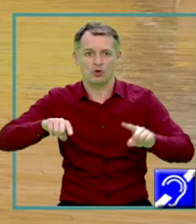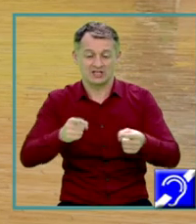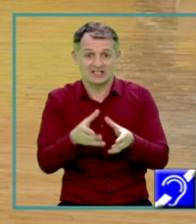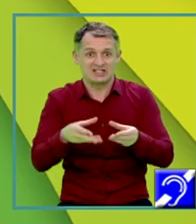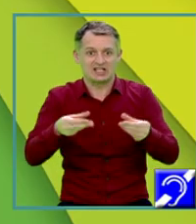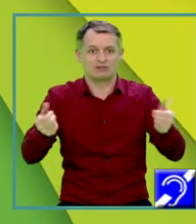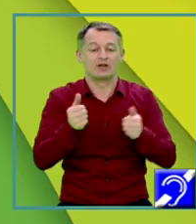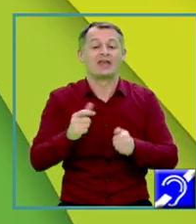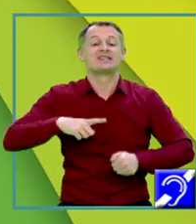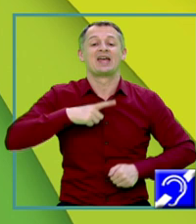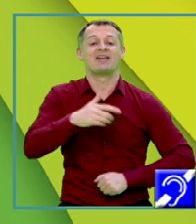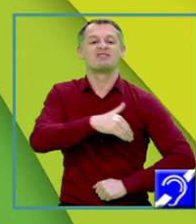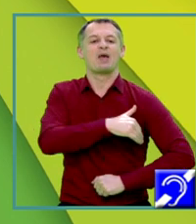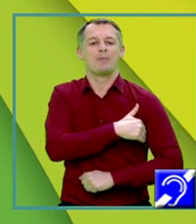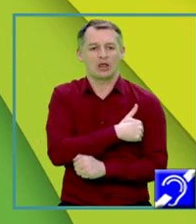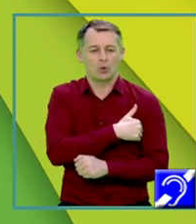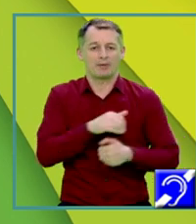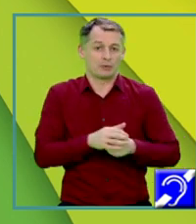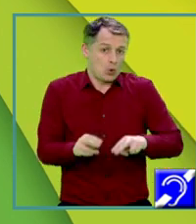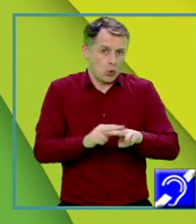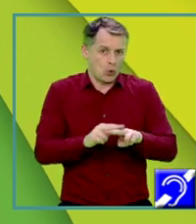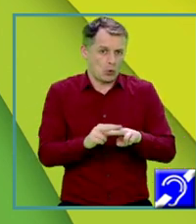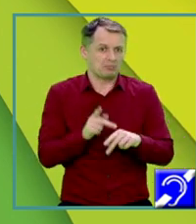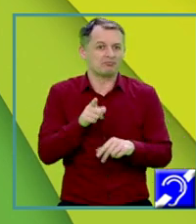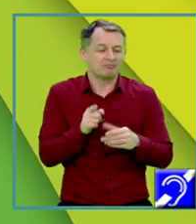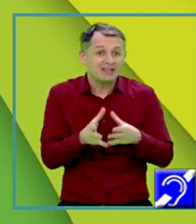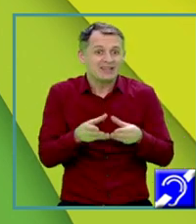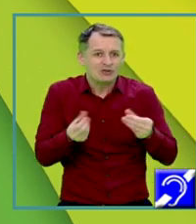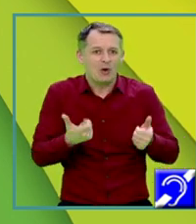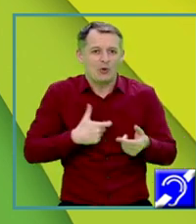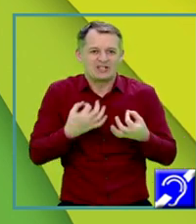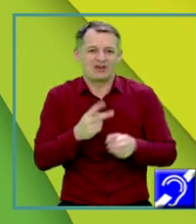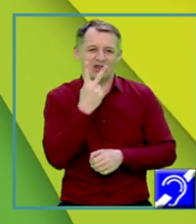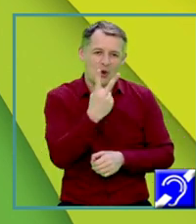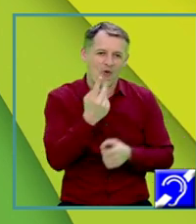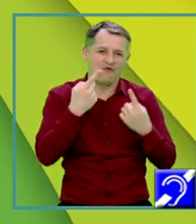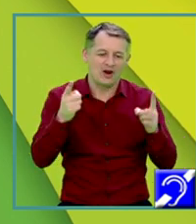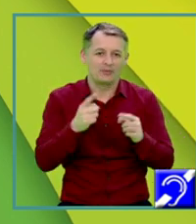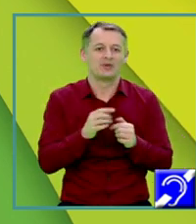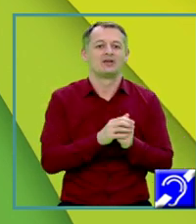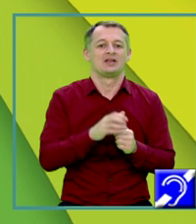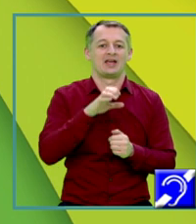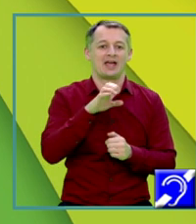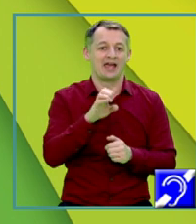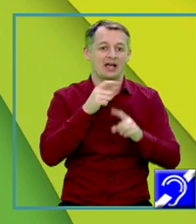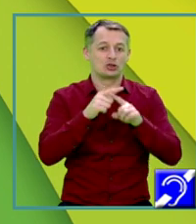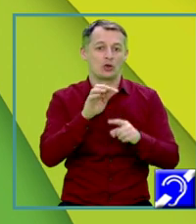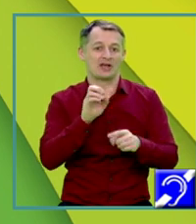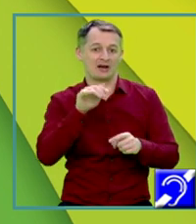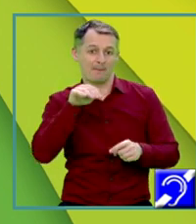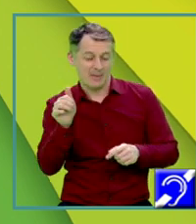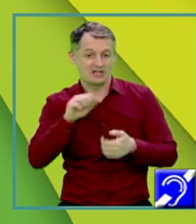dizolvarea este temperatura. Cum dizolvarea poate fi de două feluri, exotermă sau endotermă,